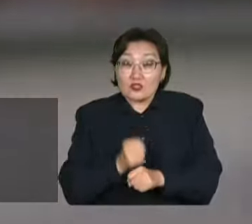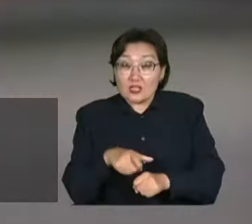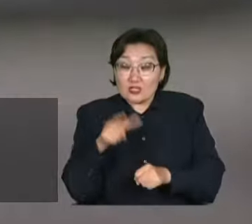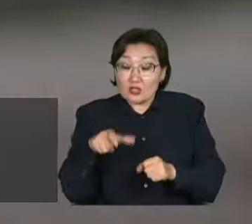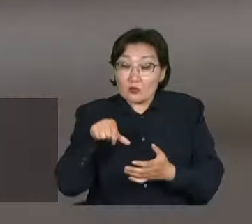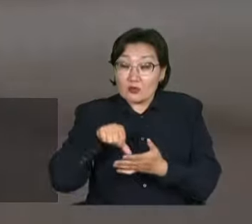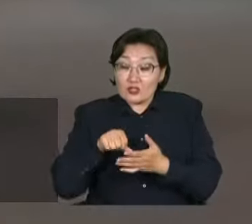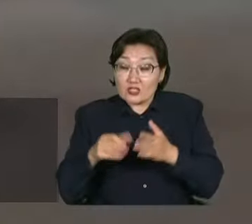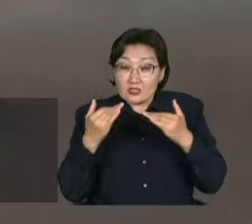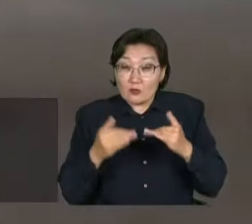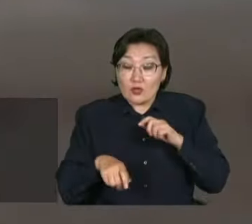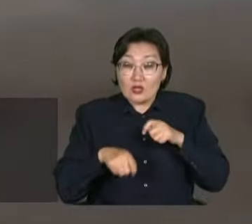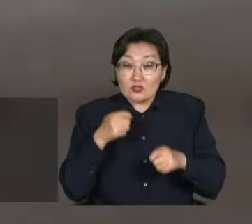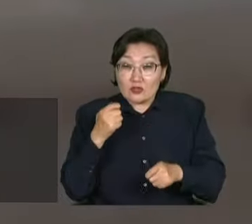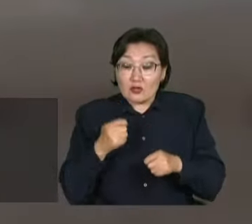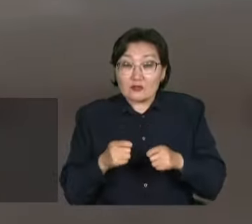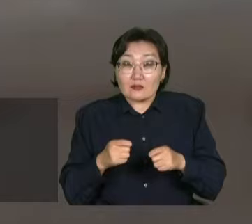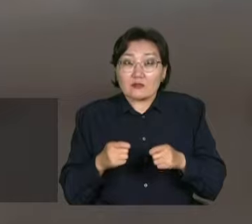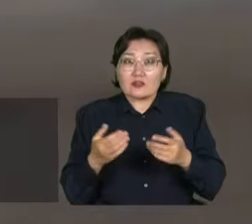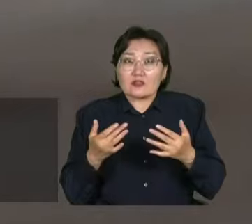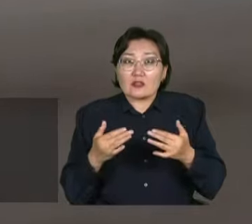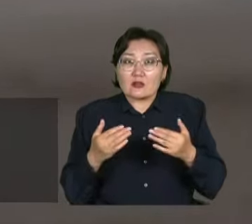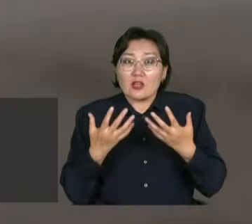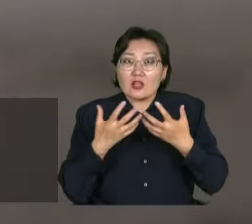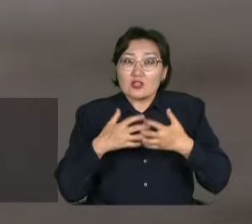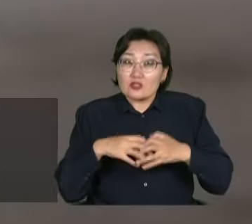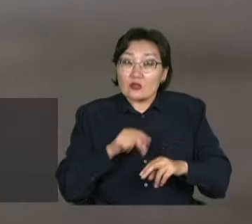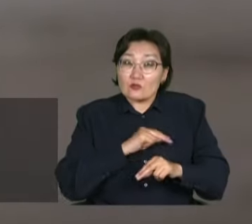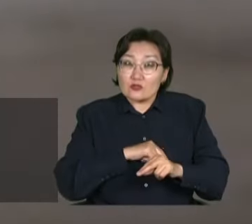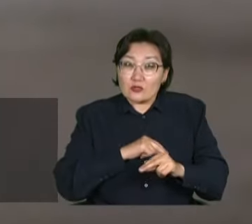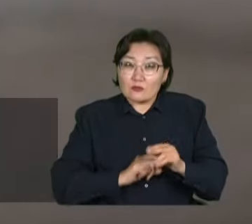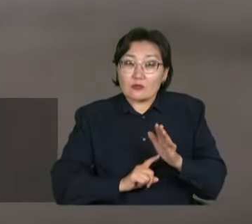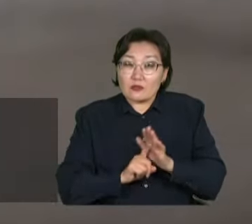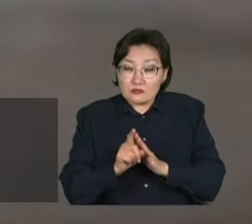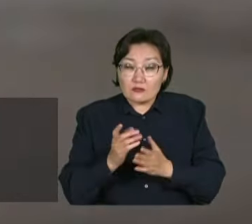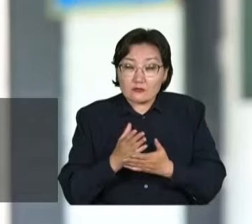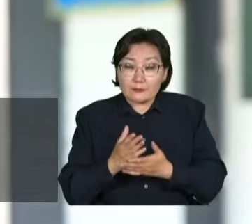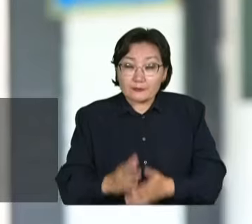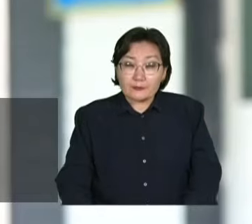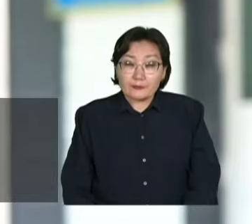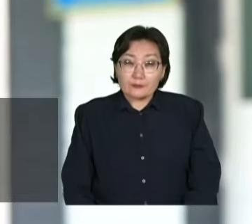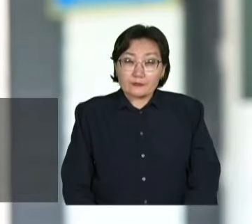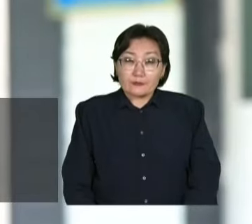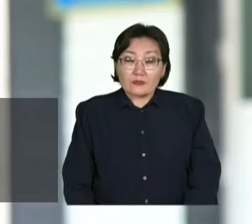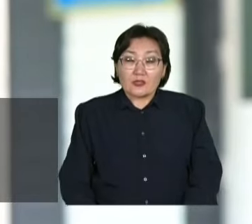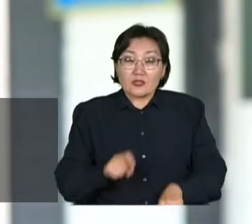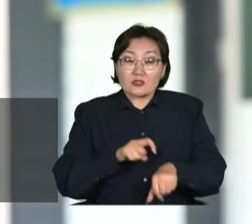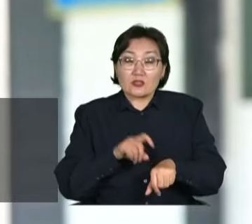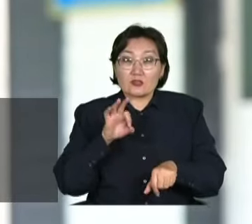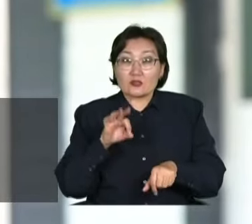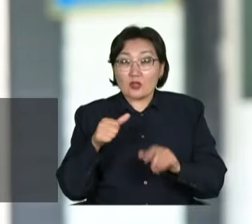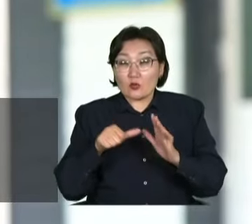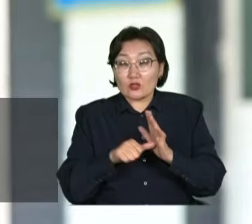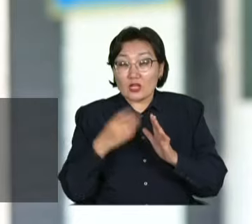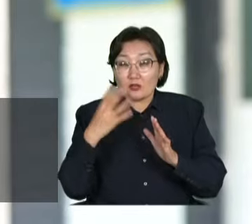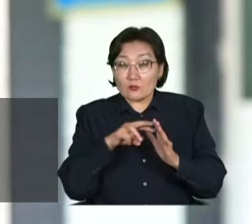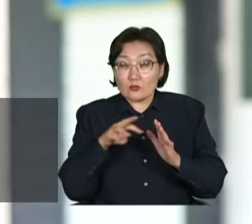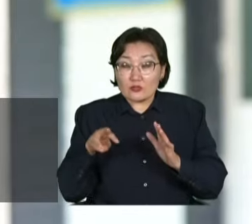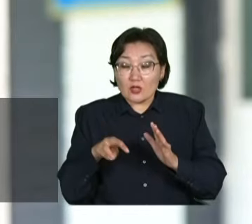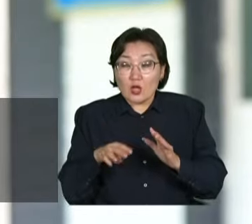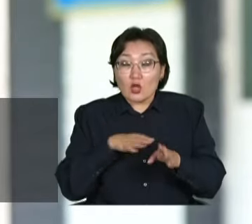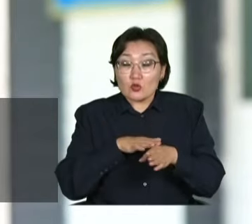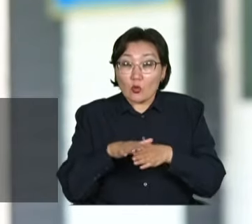жұмылдырылған. Әзірге шығын көлемі белгісіз, есептеу жұмыстары басталды. Сағат 06:40 минутта толық